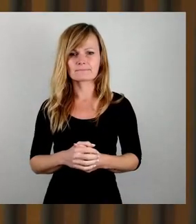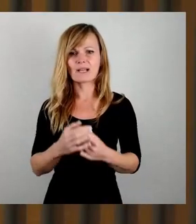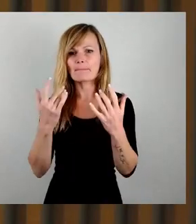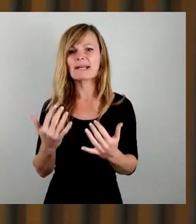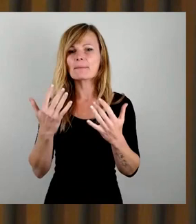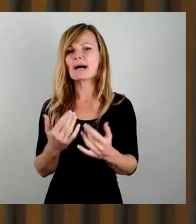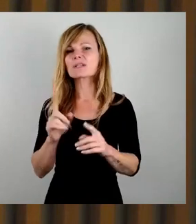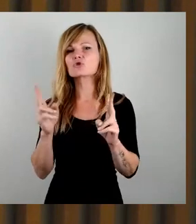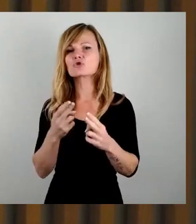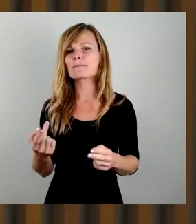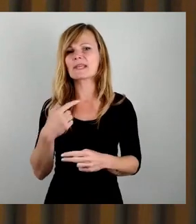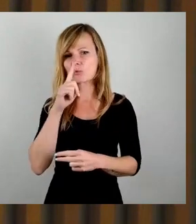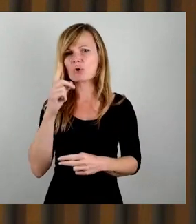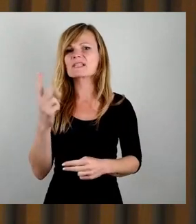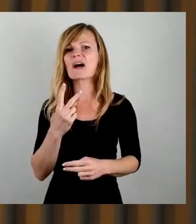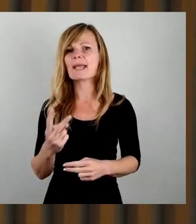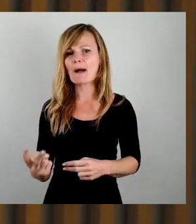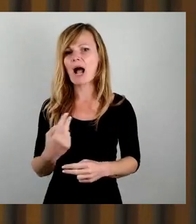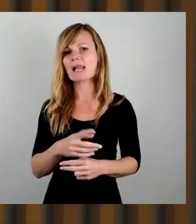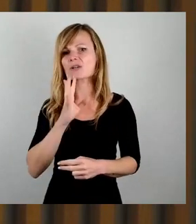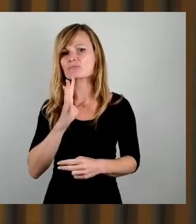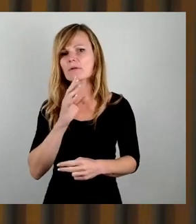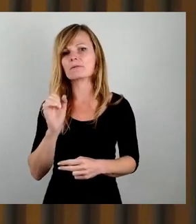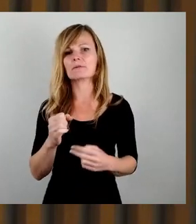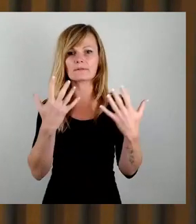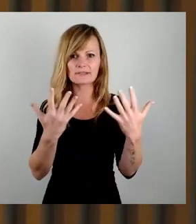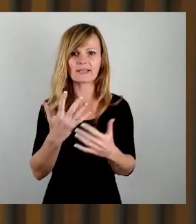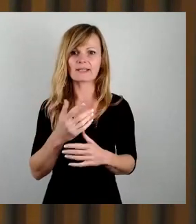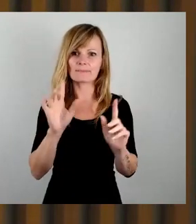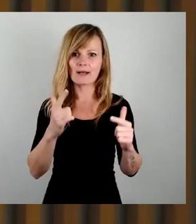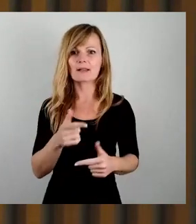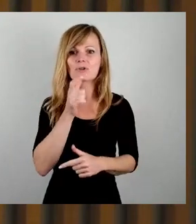ich nur zweimal gesprochen habe, können es nicht 10 Schlussworte gewesen sein.